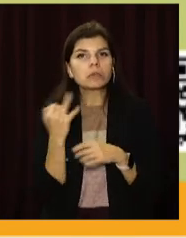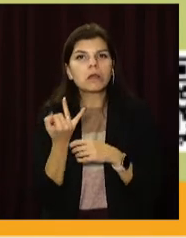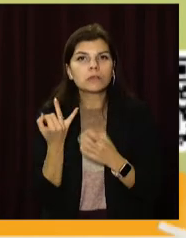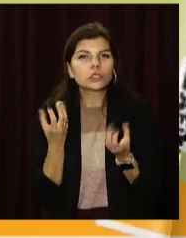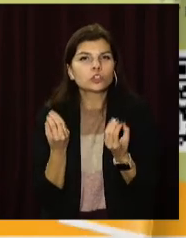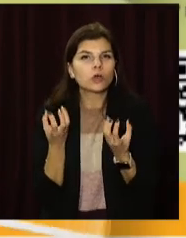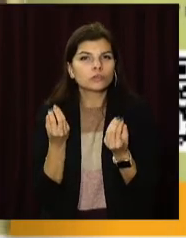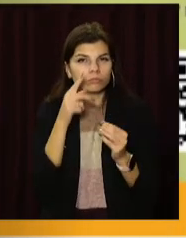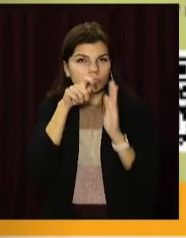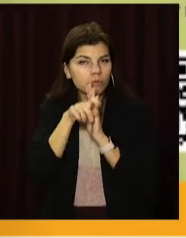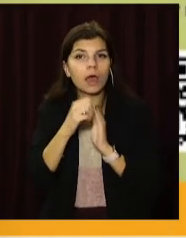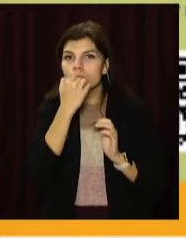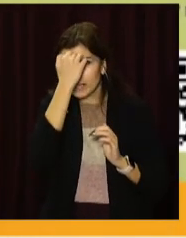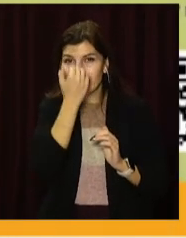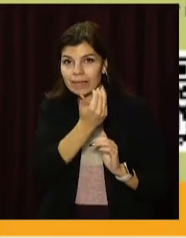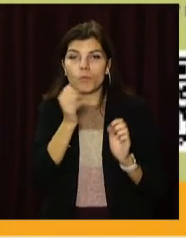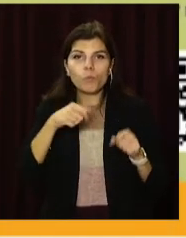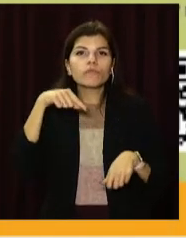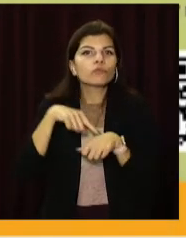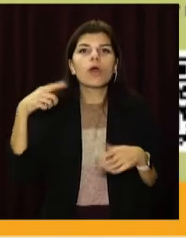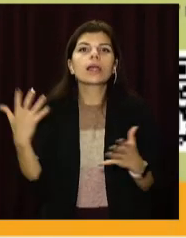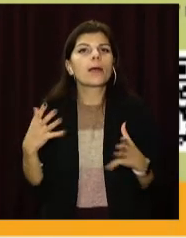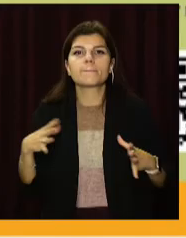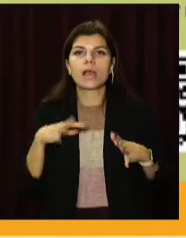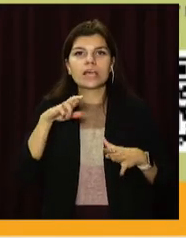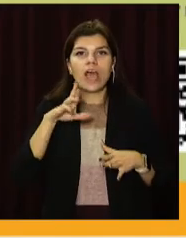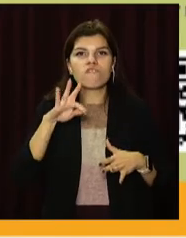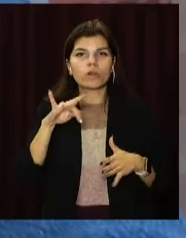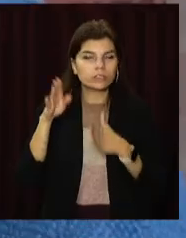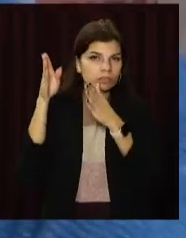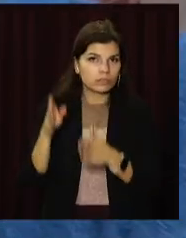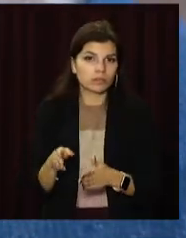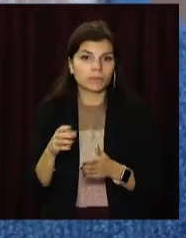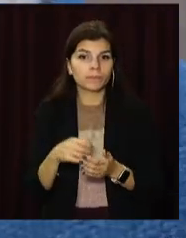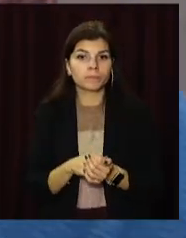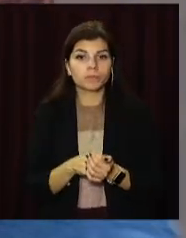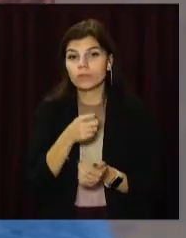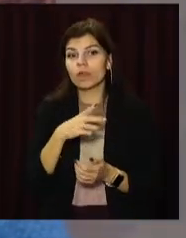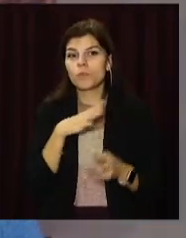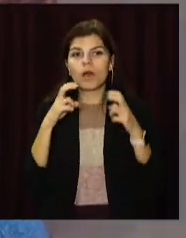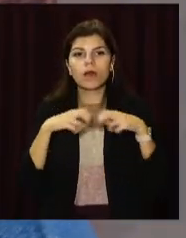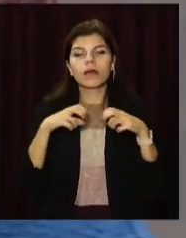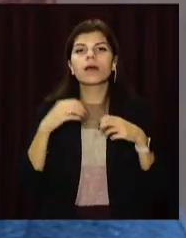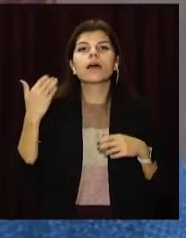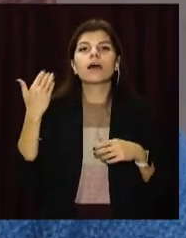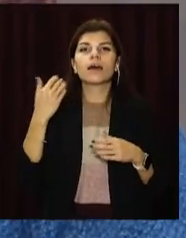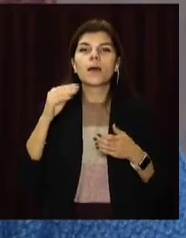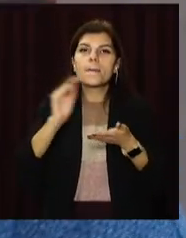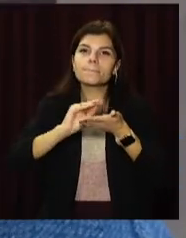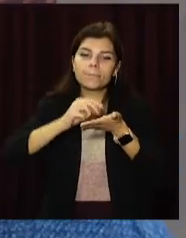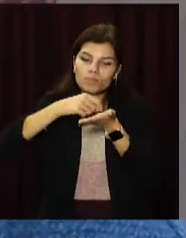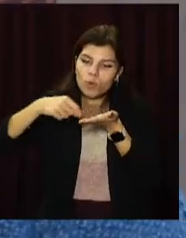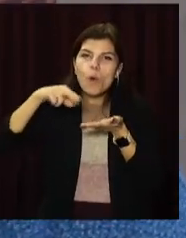краєзнавства. Завдяки їм можна відчути, яким був Дмитро Яворницький. Ми розбирали графологічно почерк